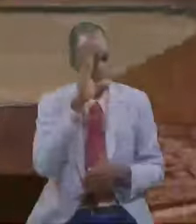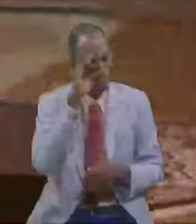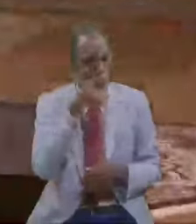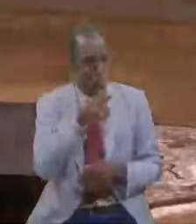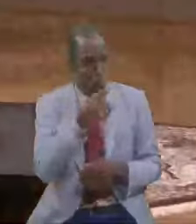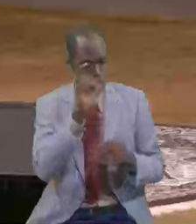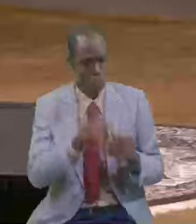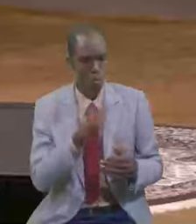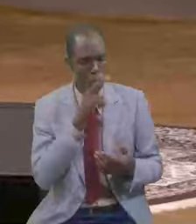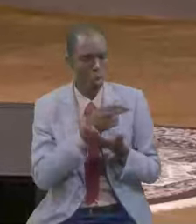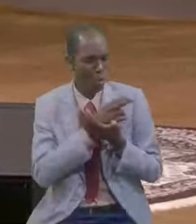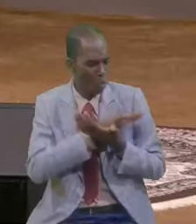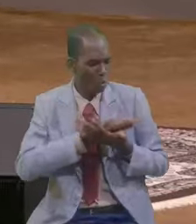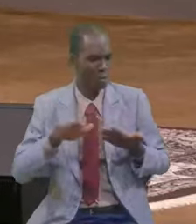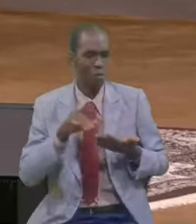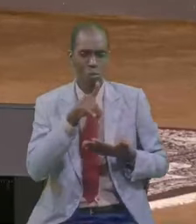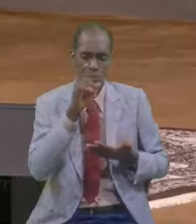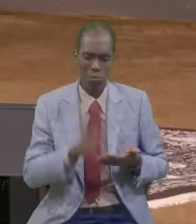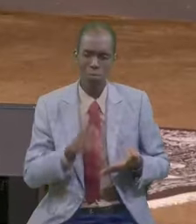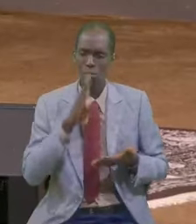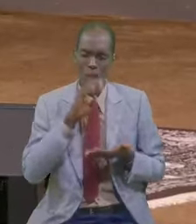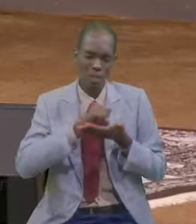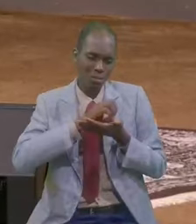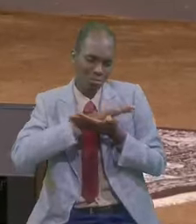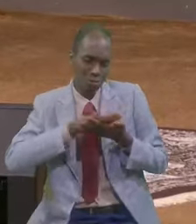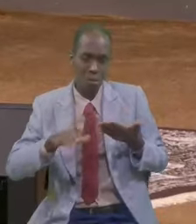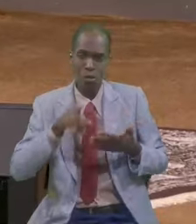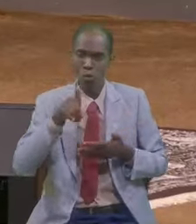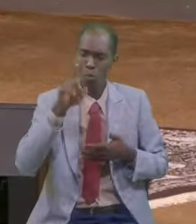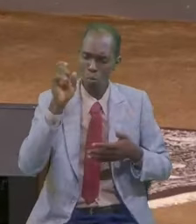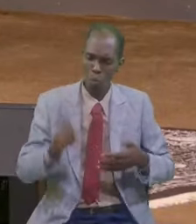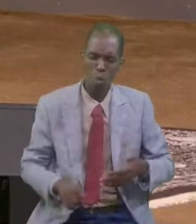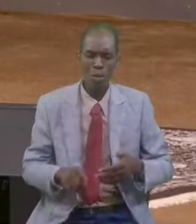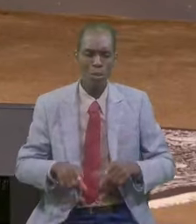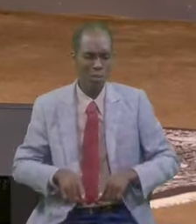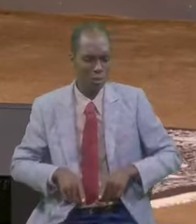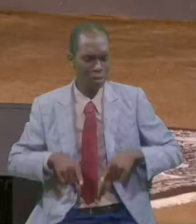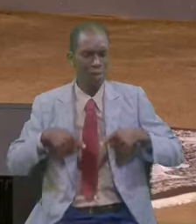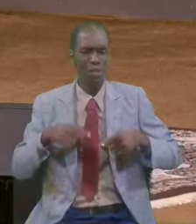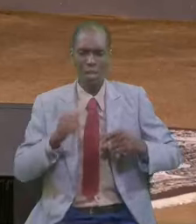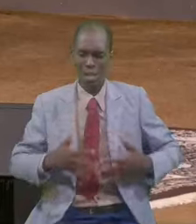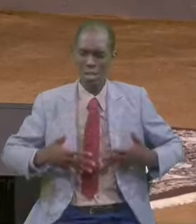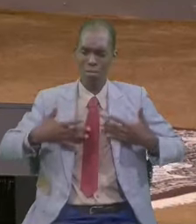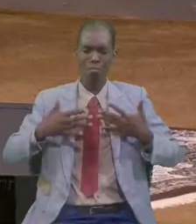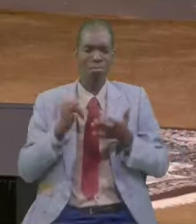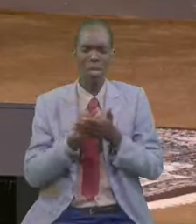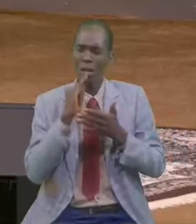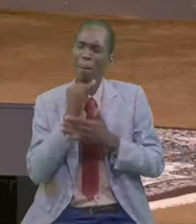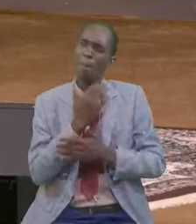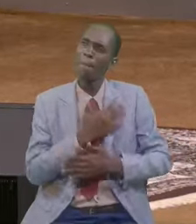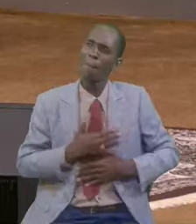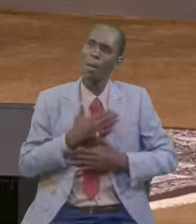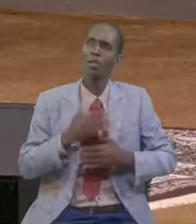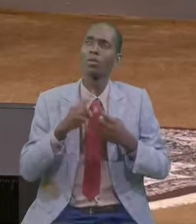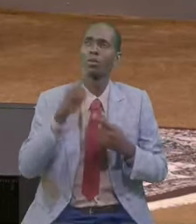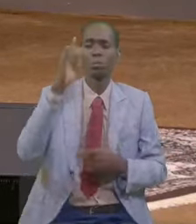saint, qu'un homme soit sanctifié, qu'un homme mène une vie agréable à